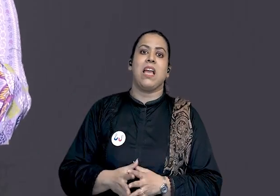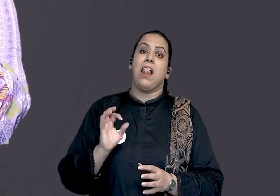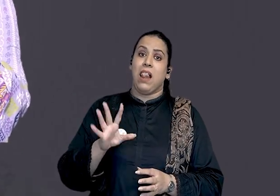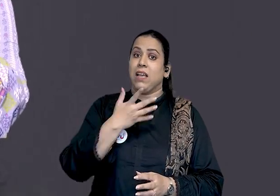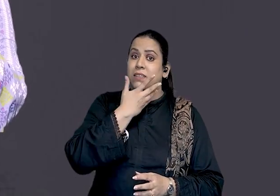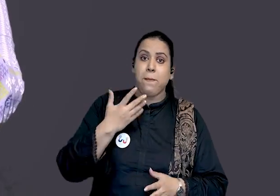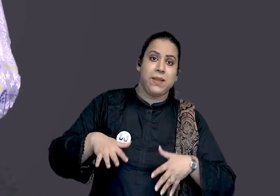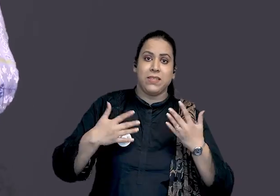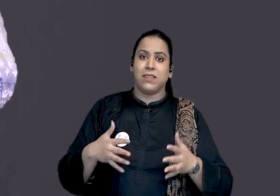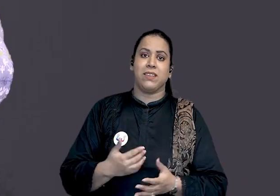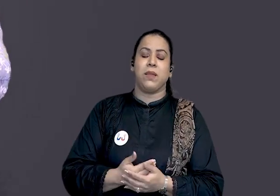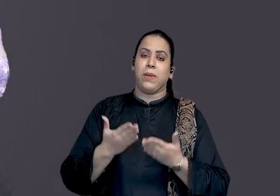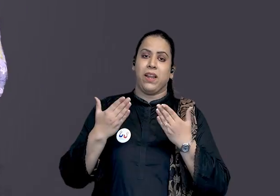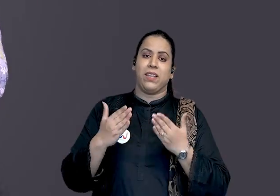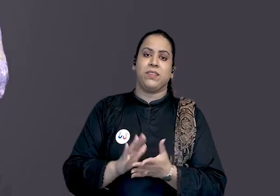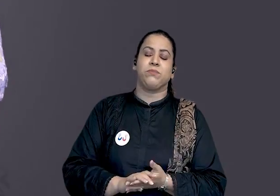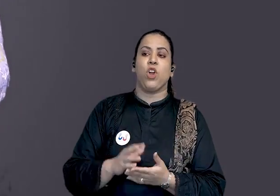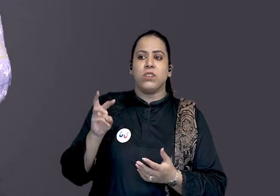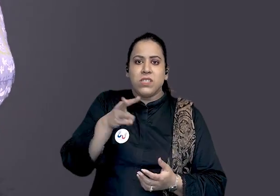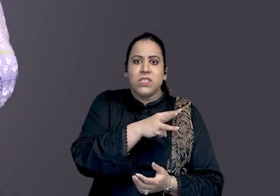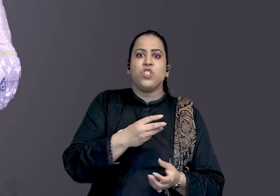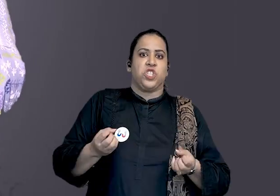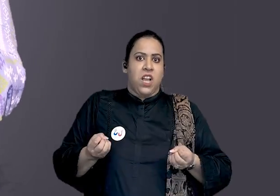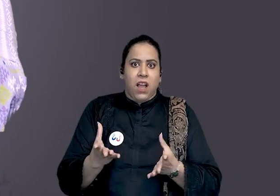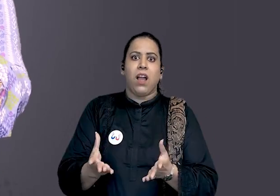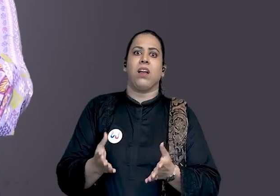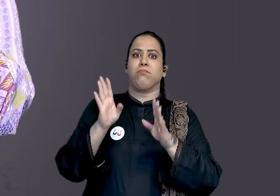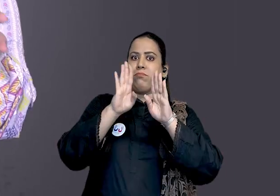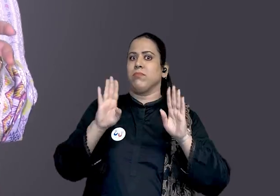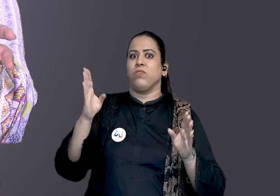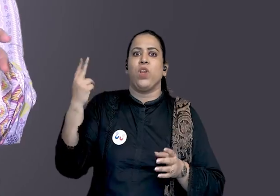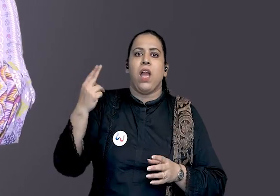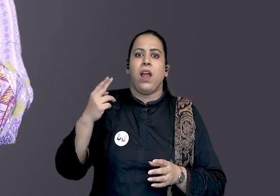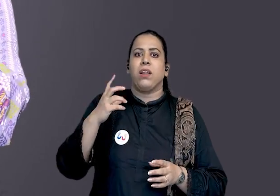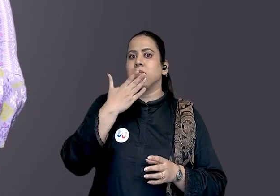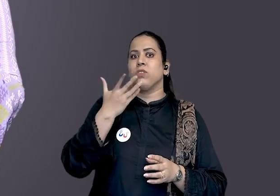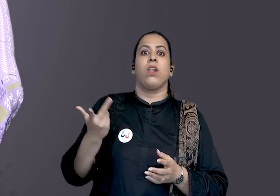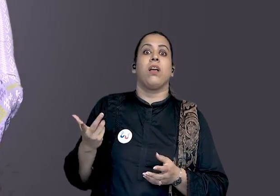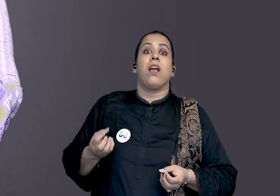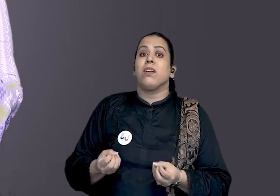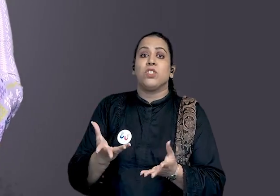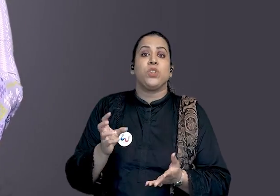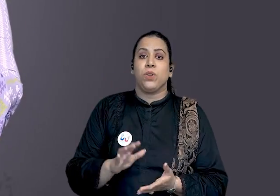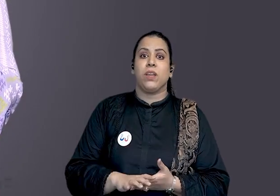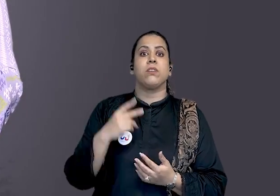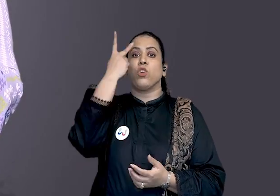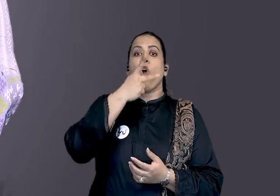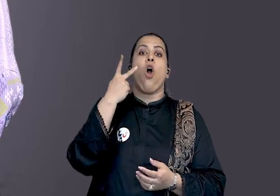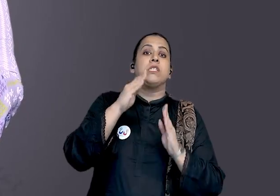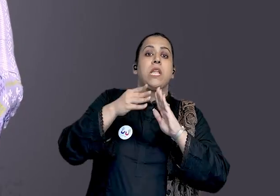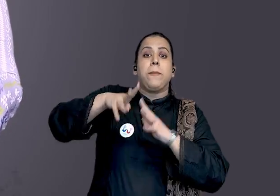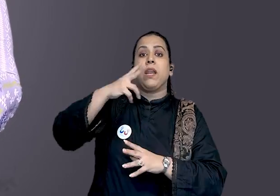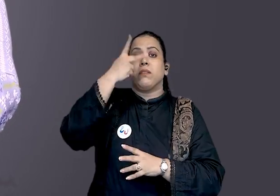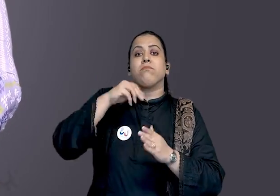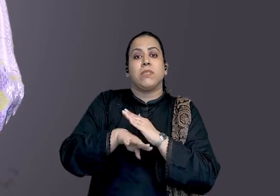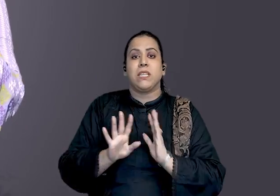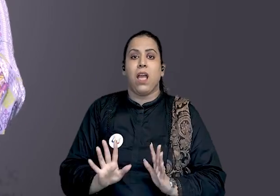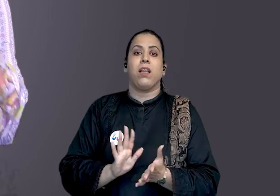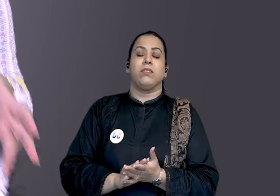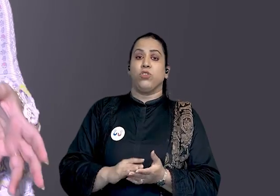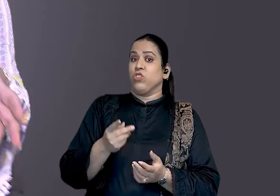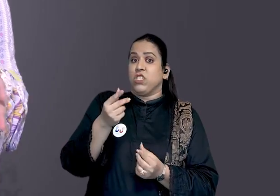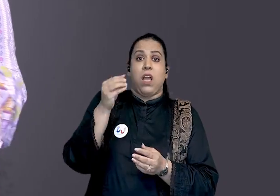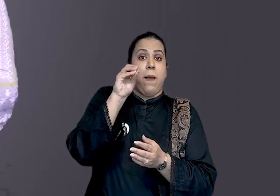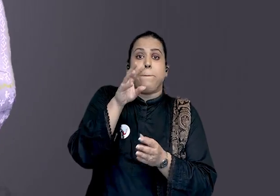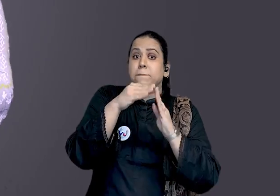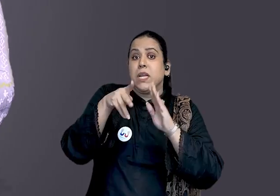سی بلڈنگ میں تھا، اس کا بجٹ کیا تھا، گورنمنٹ کالج کے جو پروفیسرز تھے ان کی سیلریز کیا تھیں، ان کو کیا گریڈز دیے گئے، کون کون